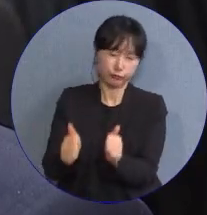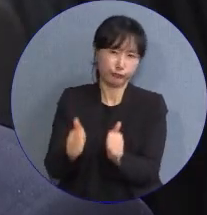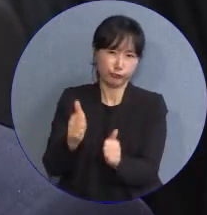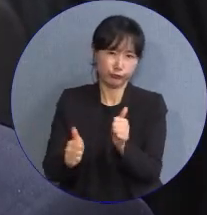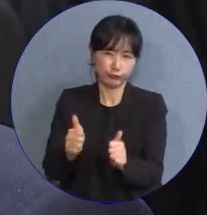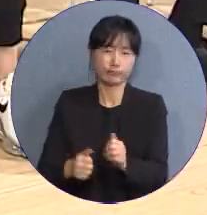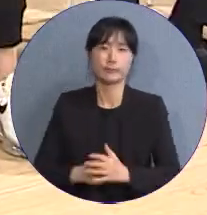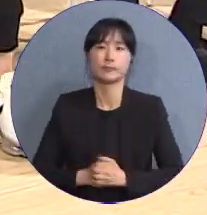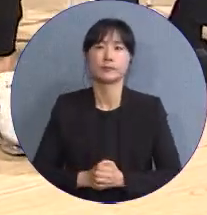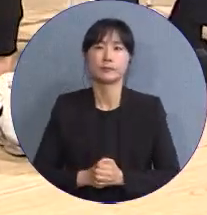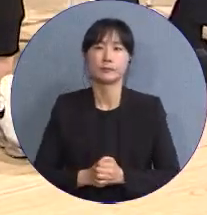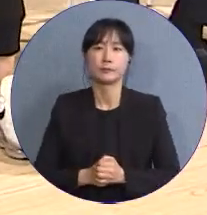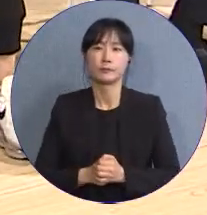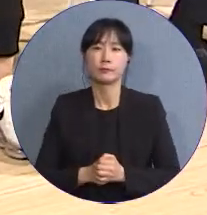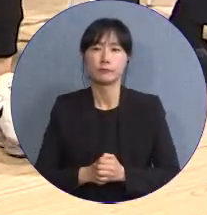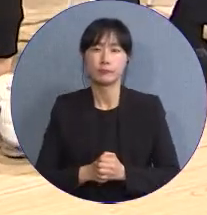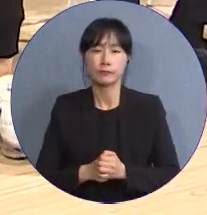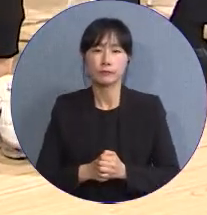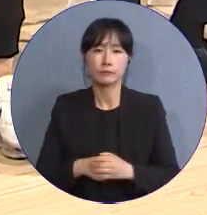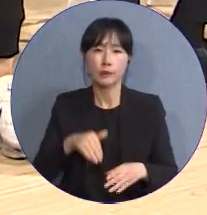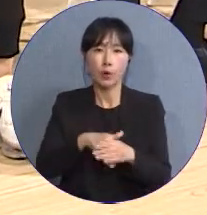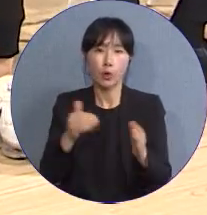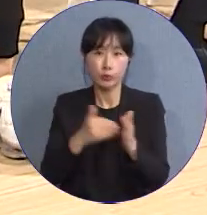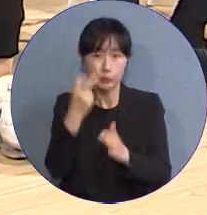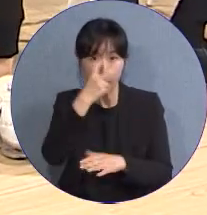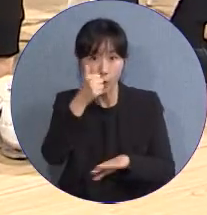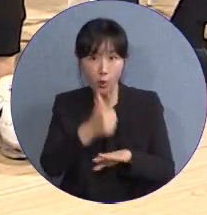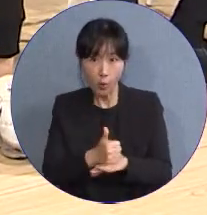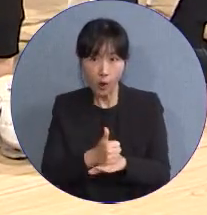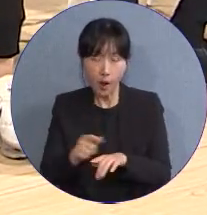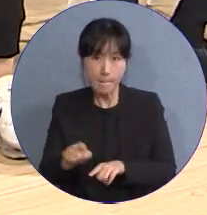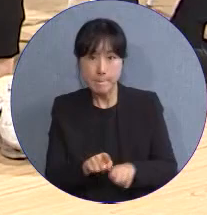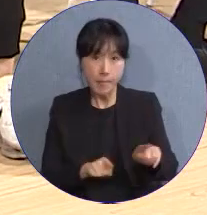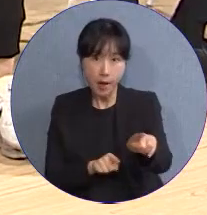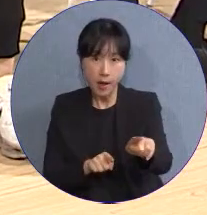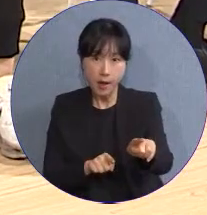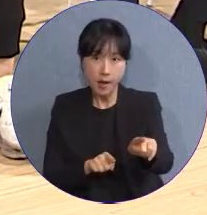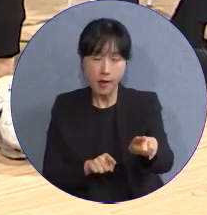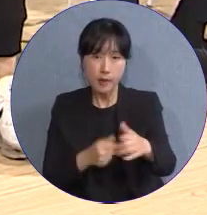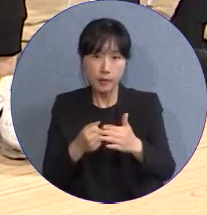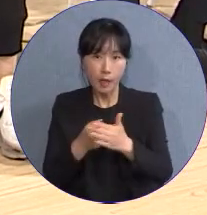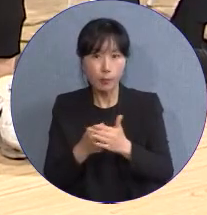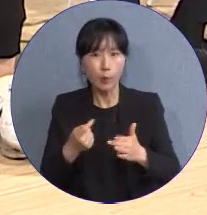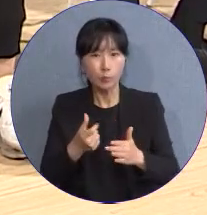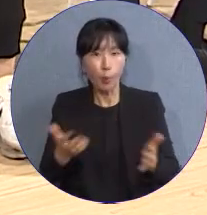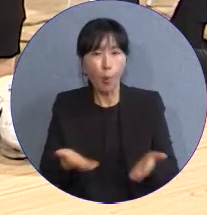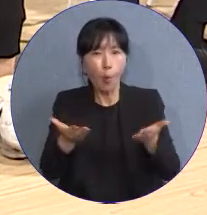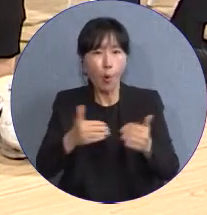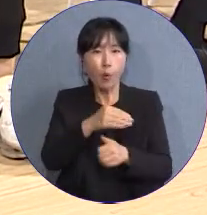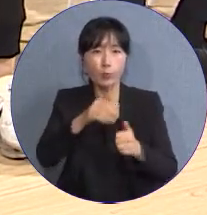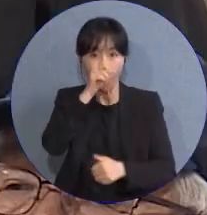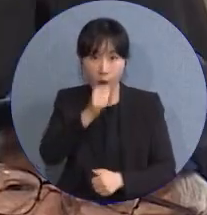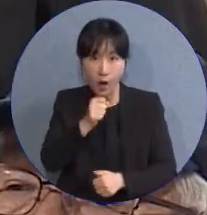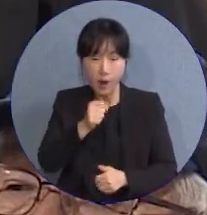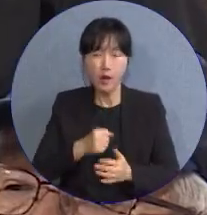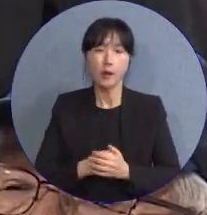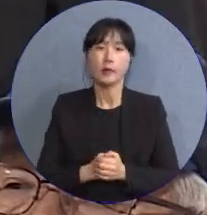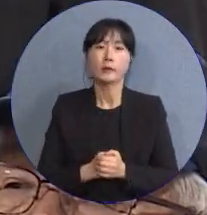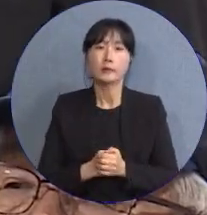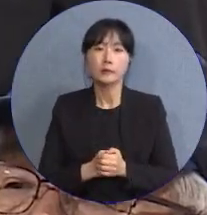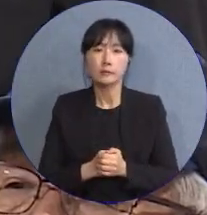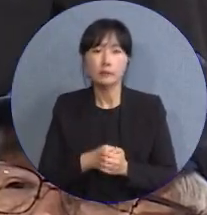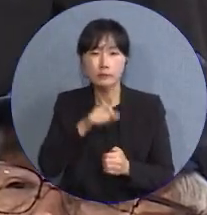벌이고 있죠. 출구 조사 결과에선 앞서는 것으로 나오면서 조금은 상기된 분위기였는데요. 오차